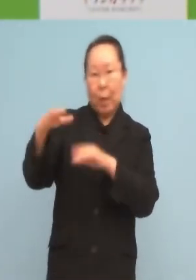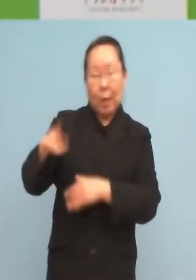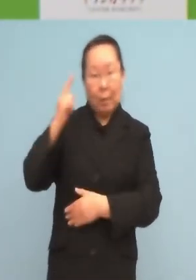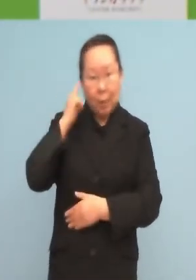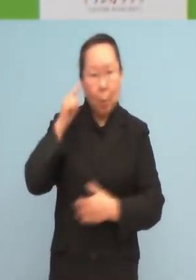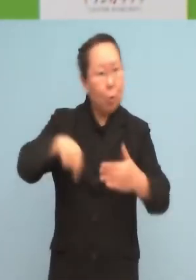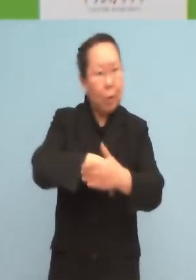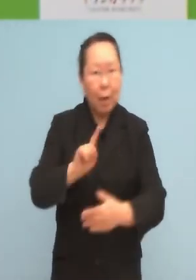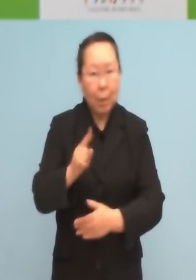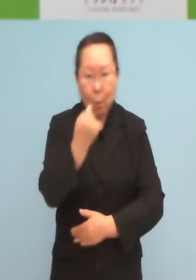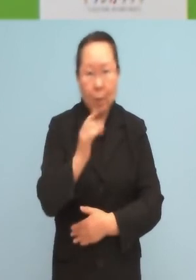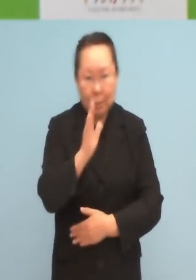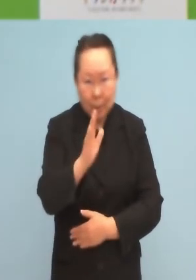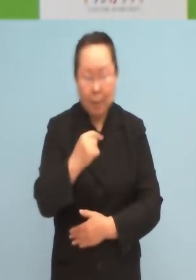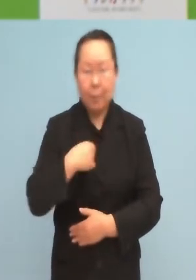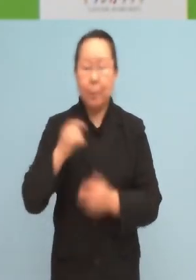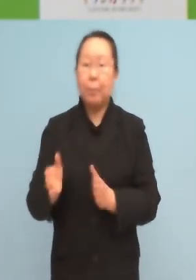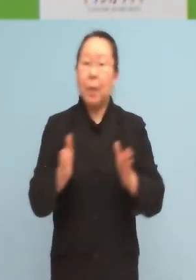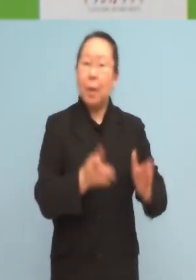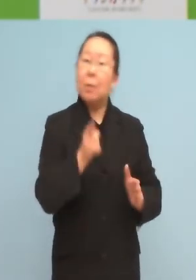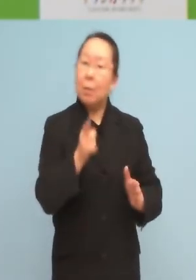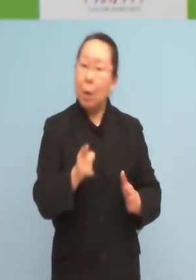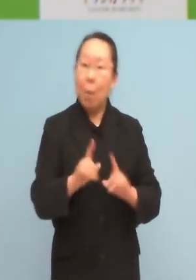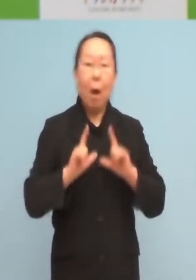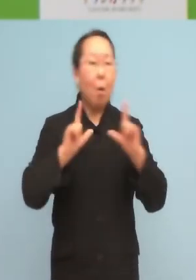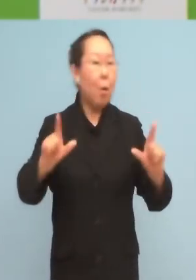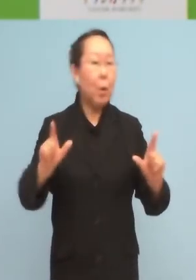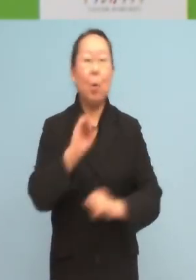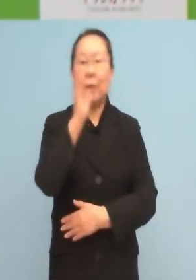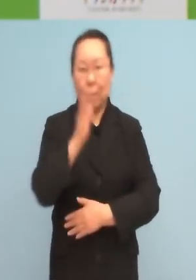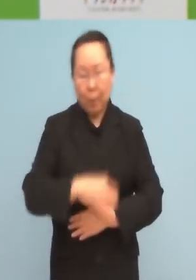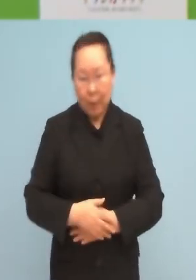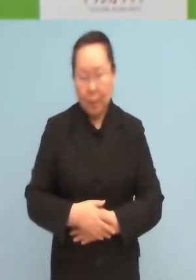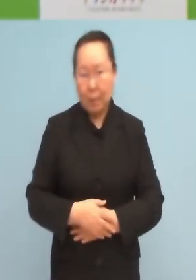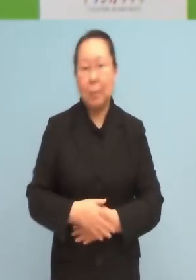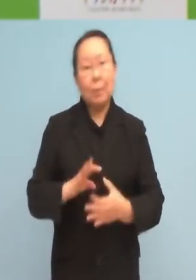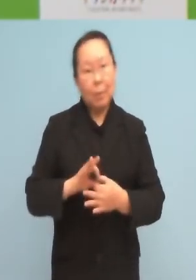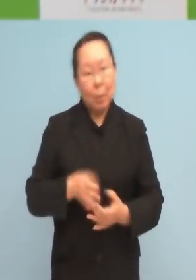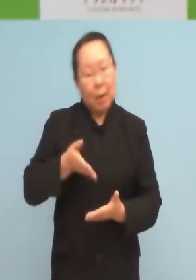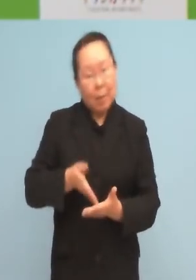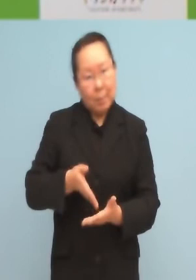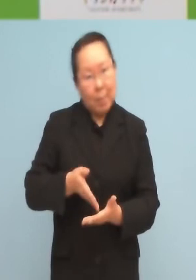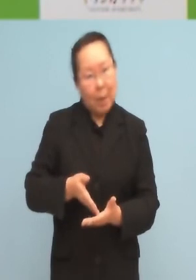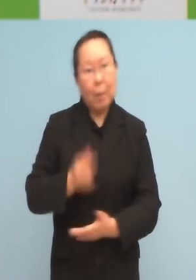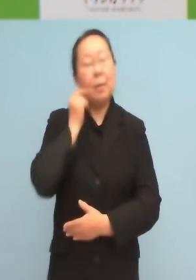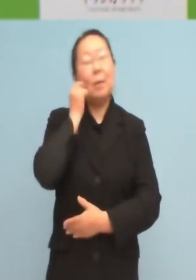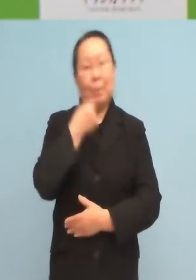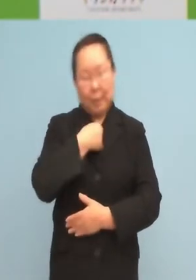だったか教えていただきたいんですけど、 それは対外的にはちょっと公表しておりませんので 差し控えさせていただきます